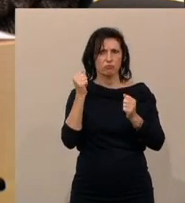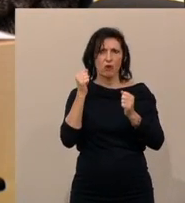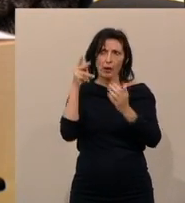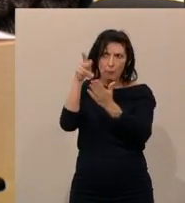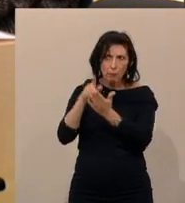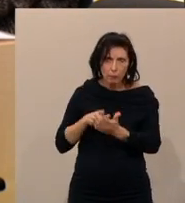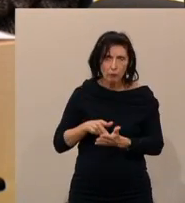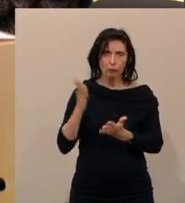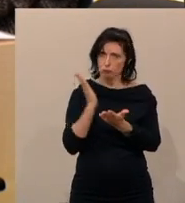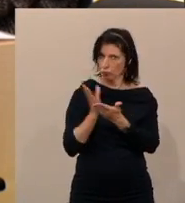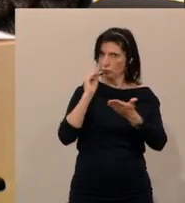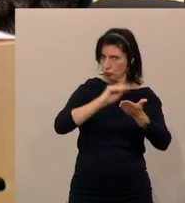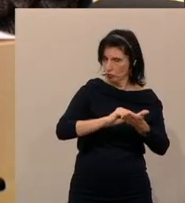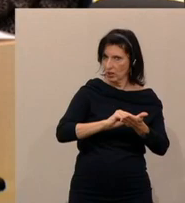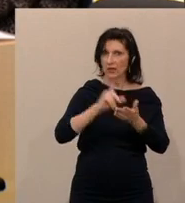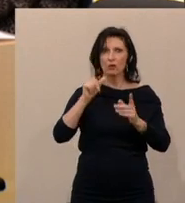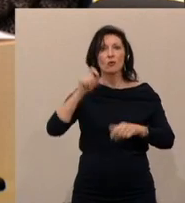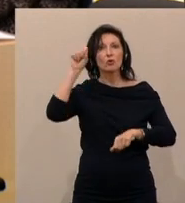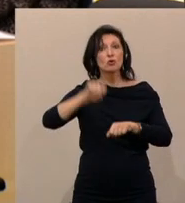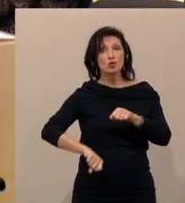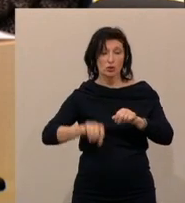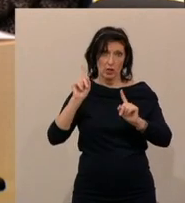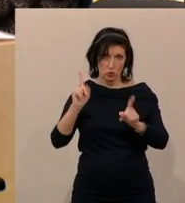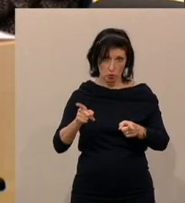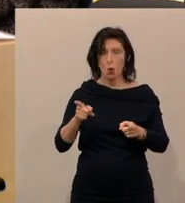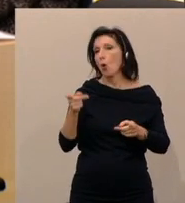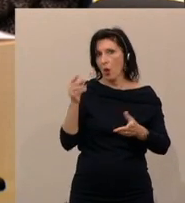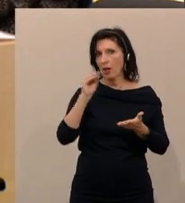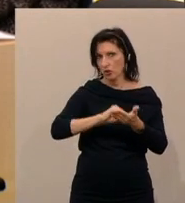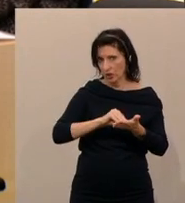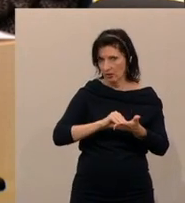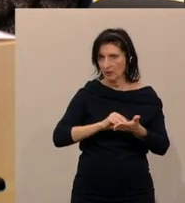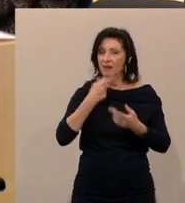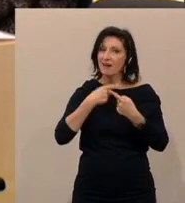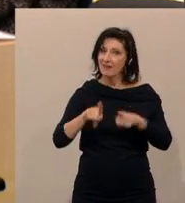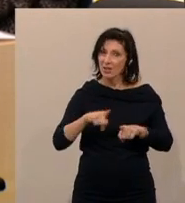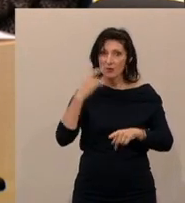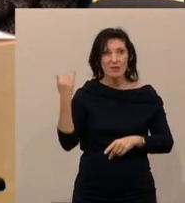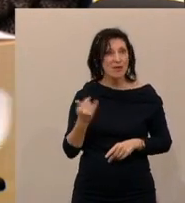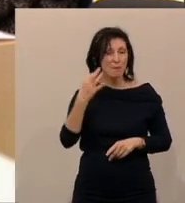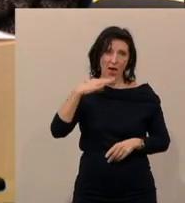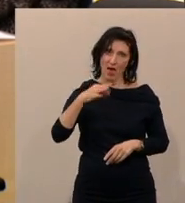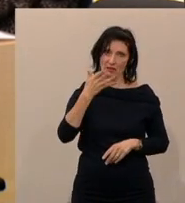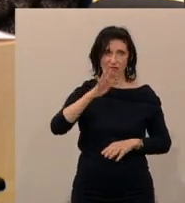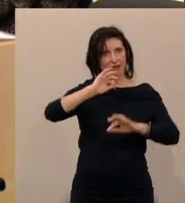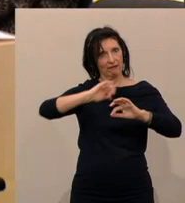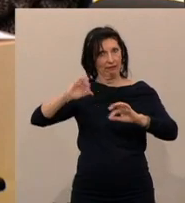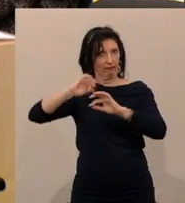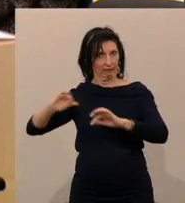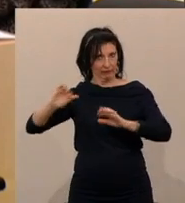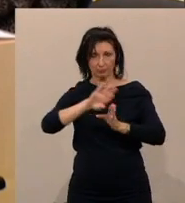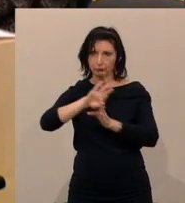der nach der Judikatur ein strenger Maßstab anzulegen ist. Die Entscheidung erfolgt immer im Einzelfall. Zu